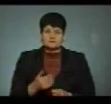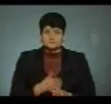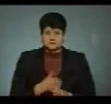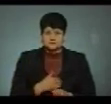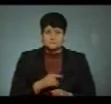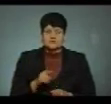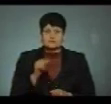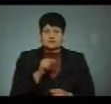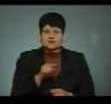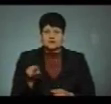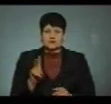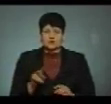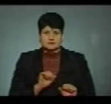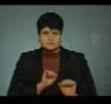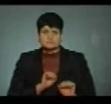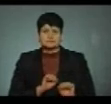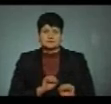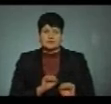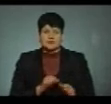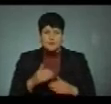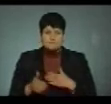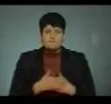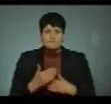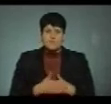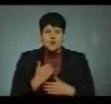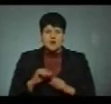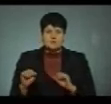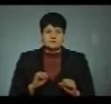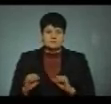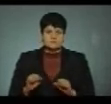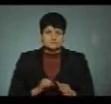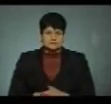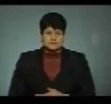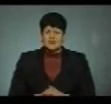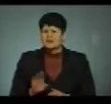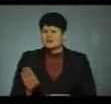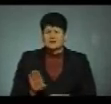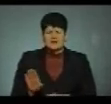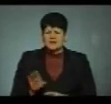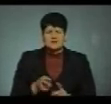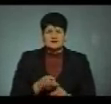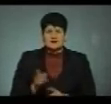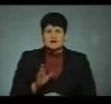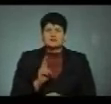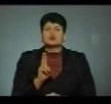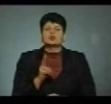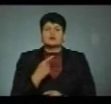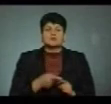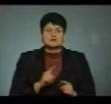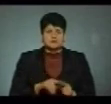щоб за них хтось вступився і покарав чиновницький клас. І незалежно, з чиїх вуст це